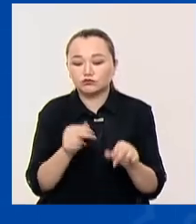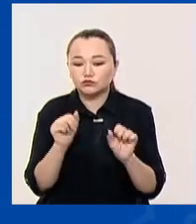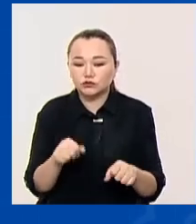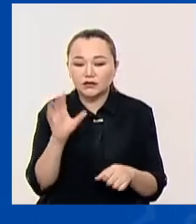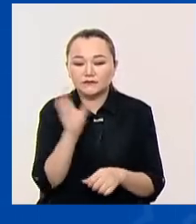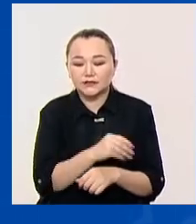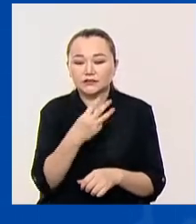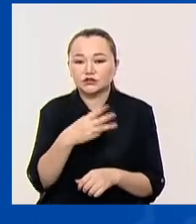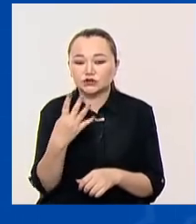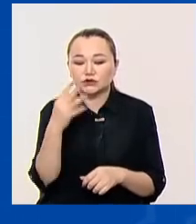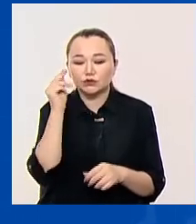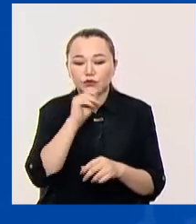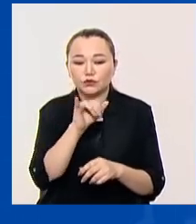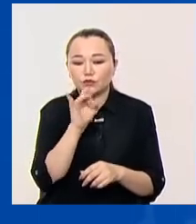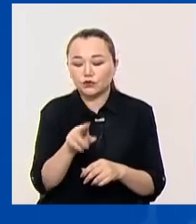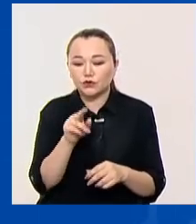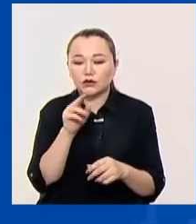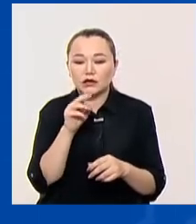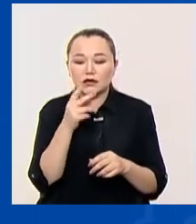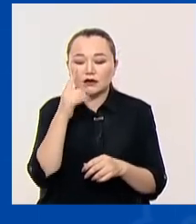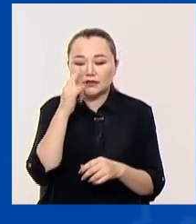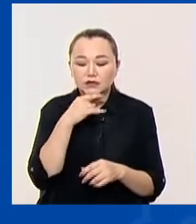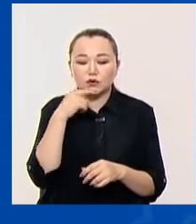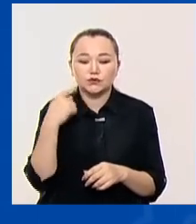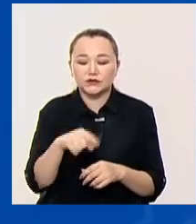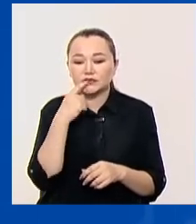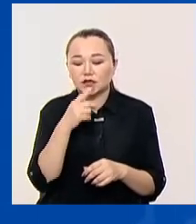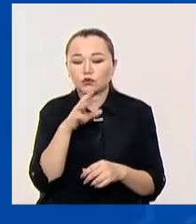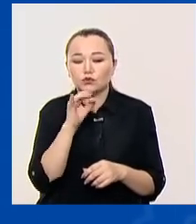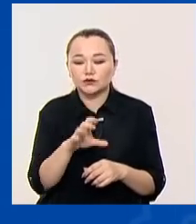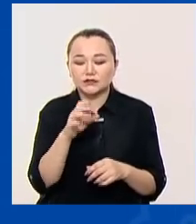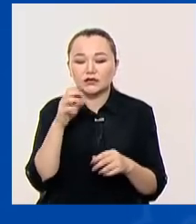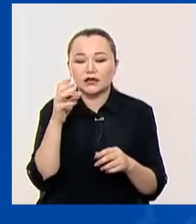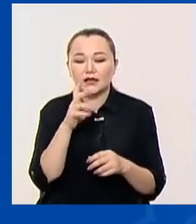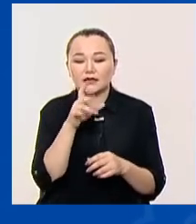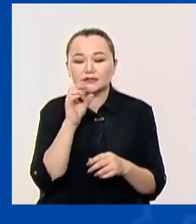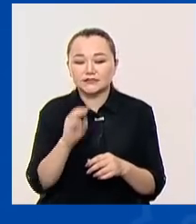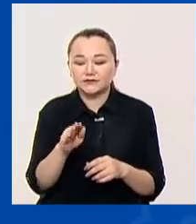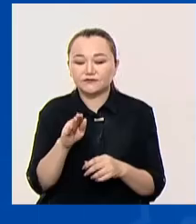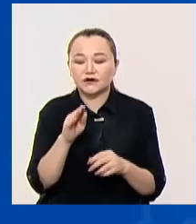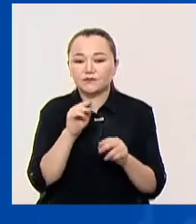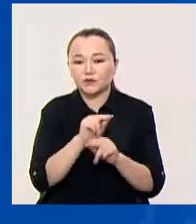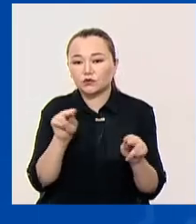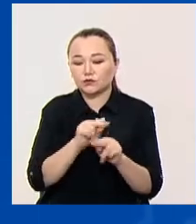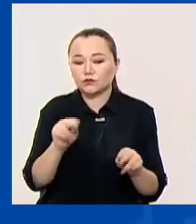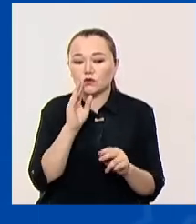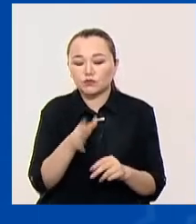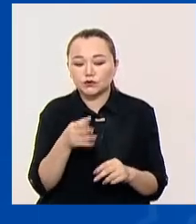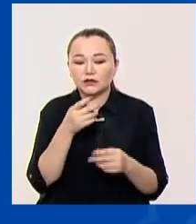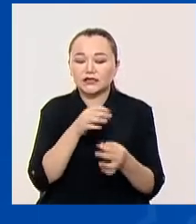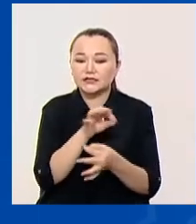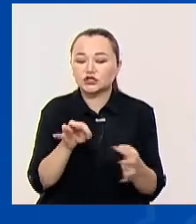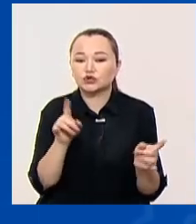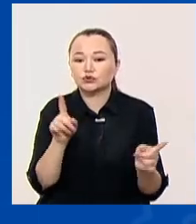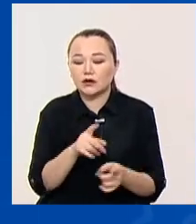Барлығы 34 сабақтан тұратын қазақ және орыс тілдеріндегі курс мектепте элективті пән ретінде оқытылады. Алайда оның